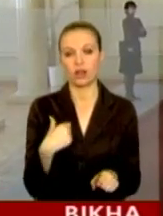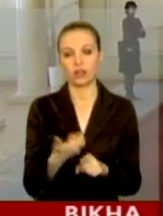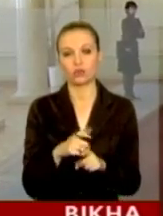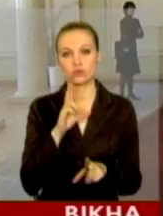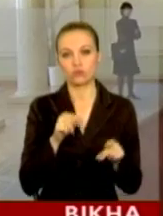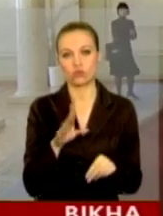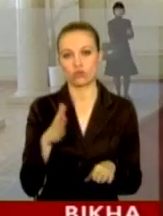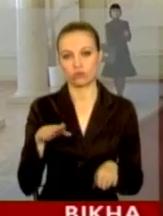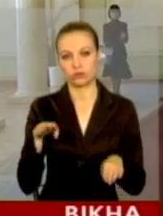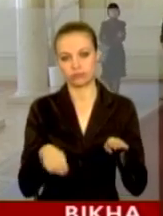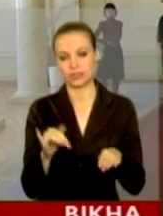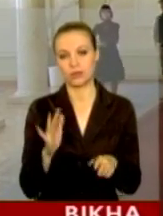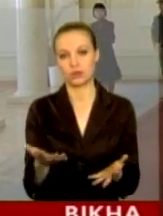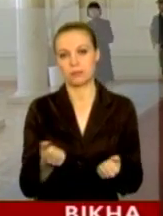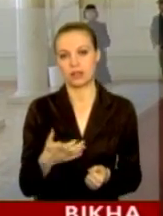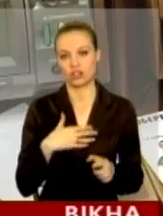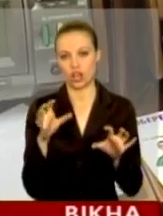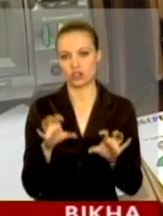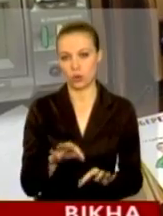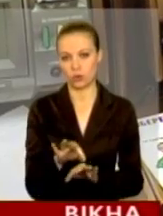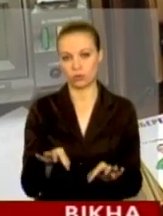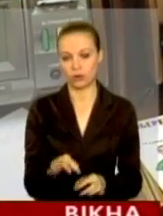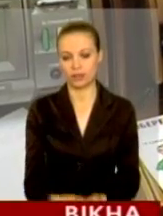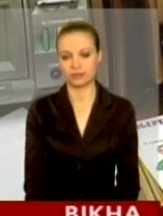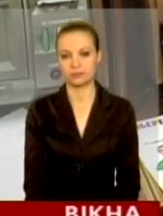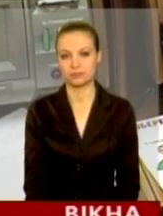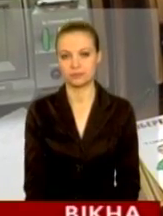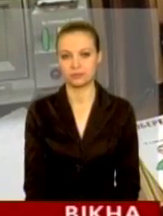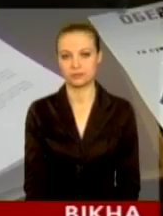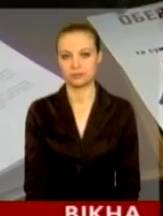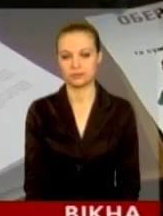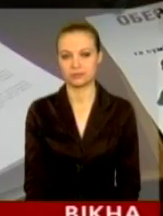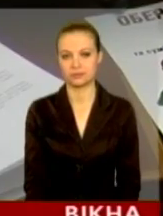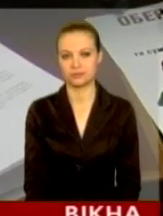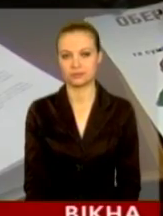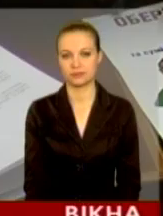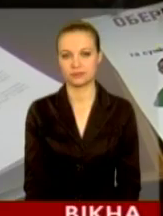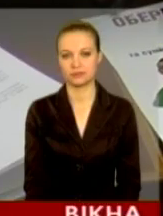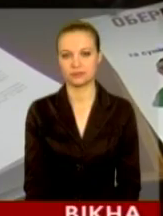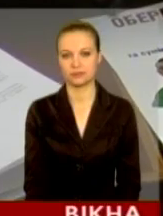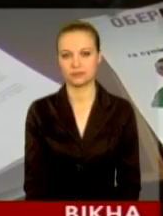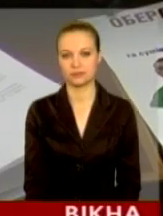переважать Терези і буде прийнятий наш законопроект Юлій інчар Ірина заєць Олексій Жиленко та Валерій ратушнюк програма Вікна СТБ